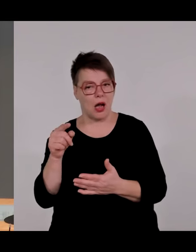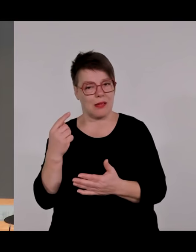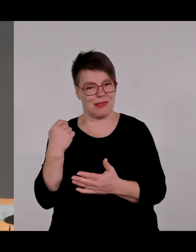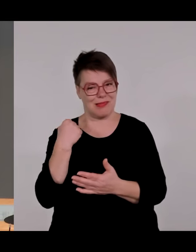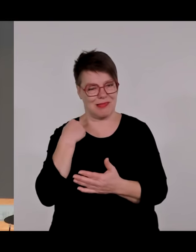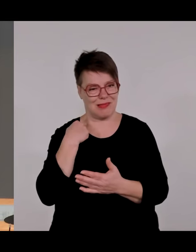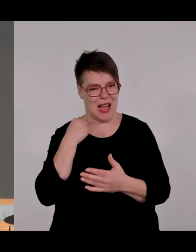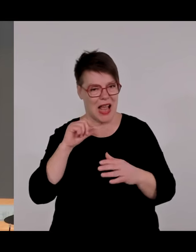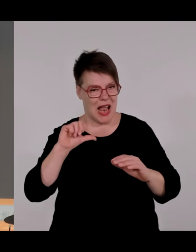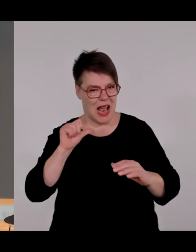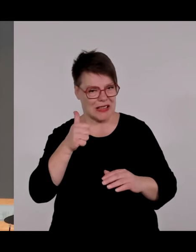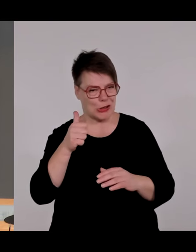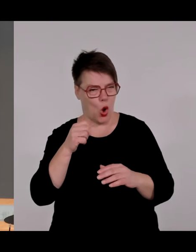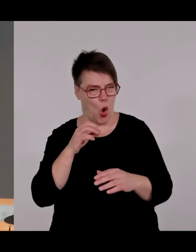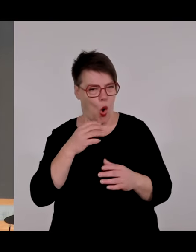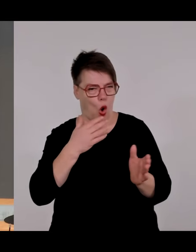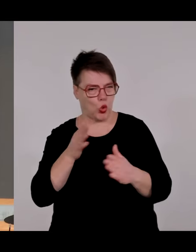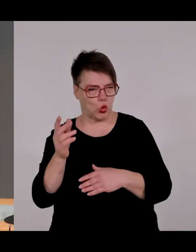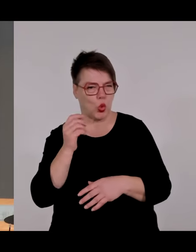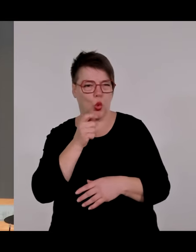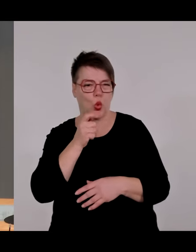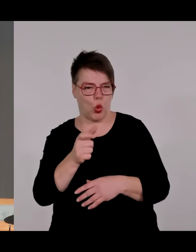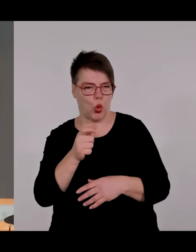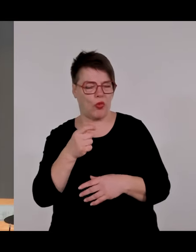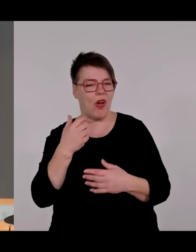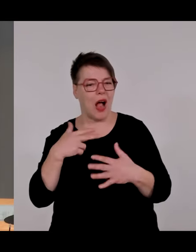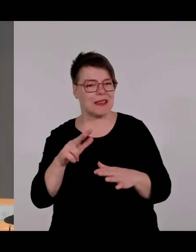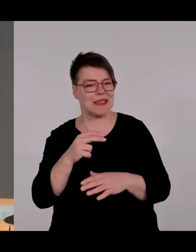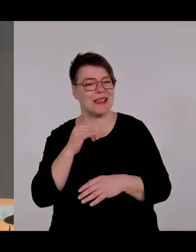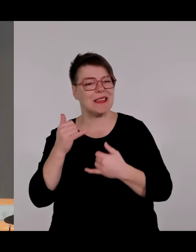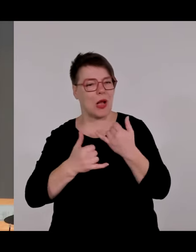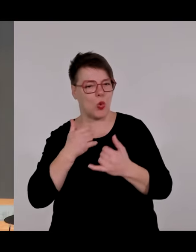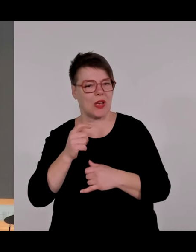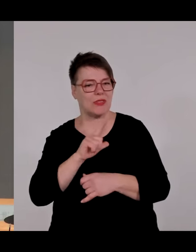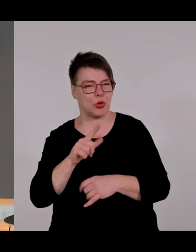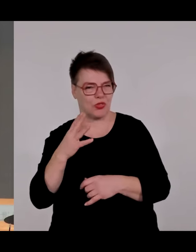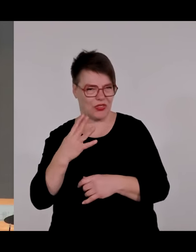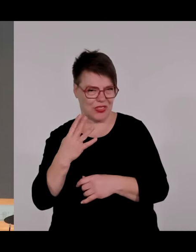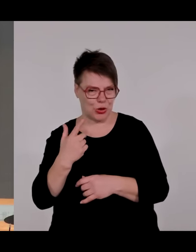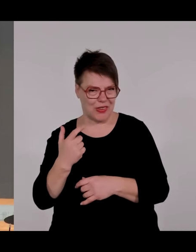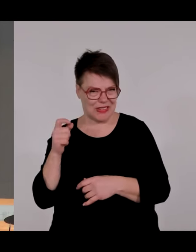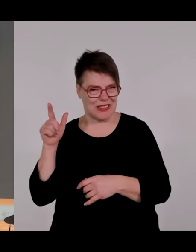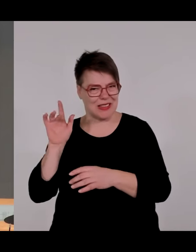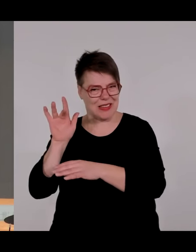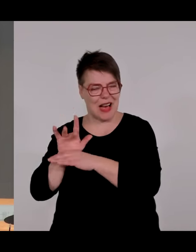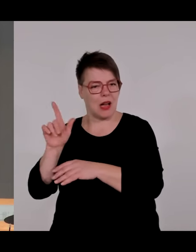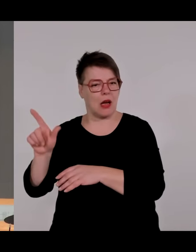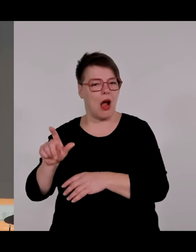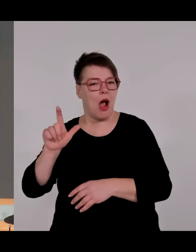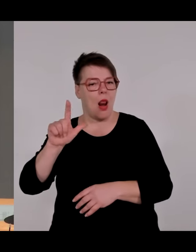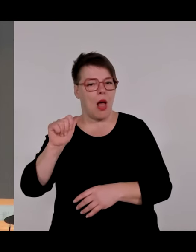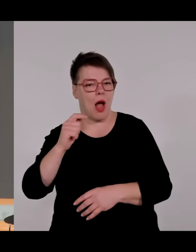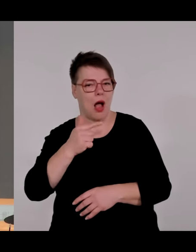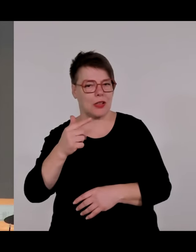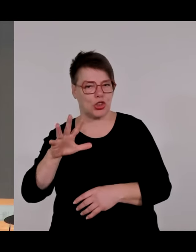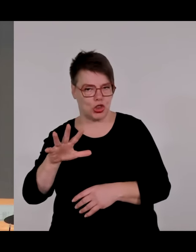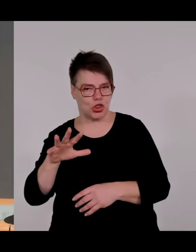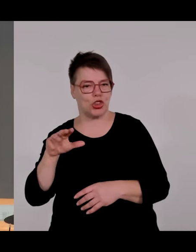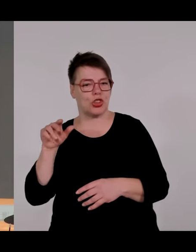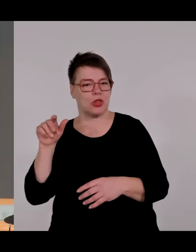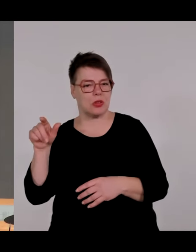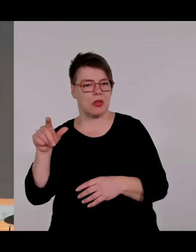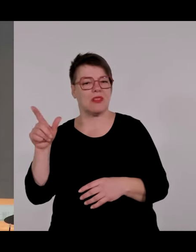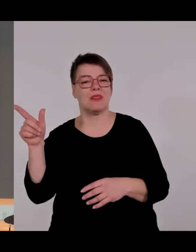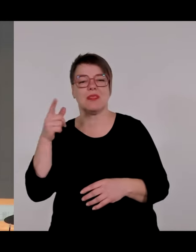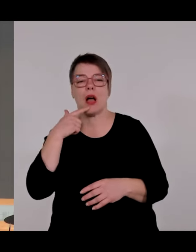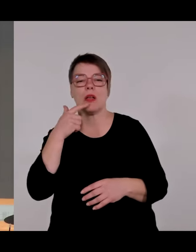ist der Einspruch damit abgelehnt. Wer dem Einspruch des Abgeordneten Latsch gegen den zweiten Ordnungsruf vom 18. Januar 2024 wegen des